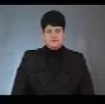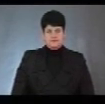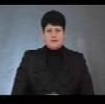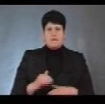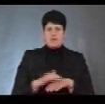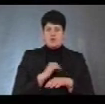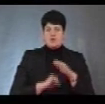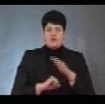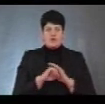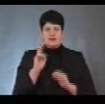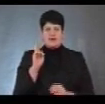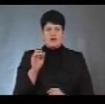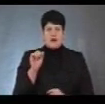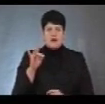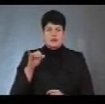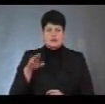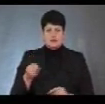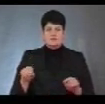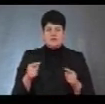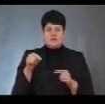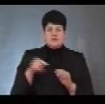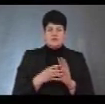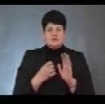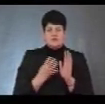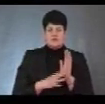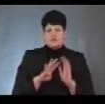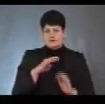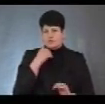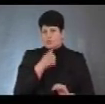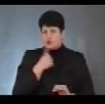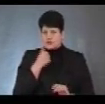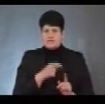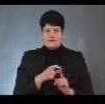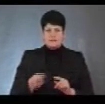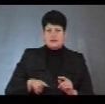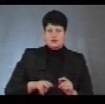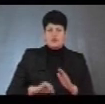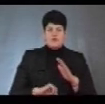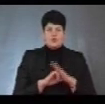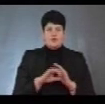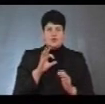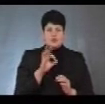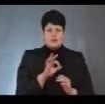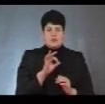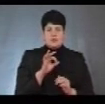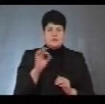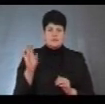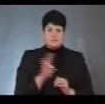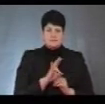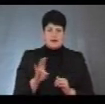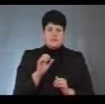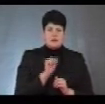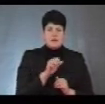Благодійний фонд «Карітас» у Тернополі заснували в 1994 році. За словами директора фонду отця Андрія Марчука, його мета –